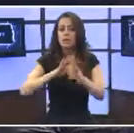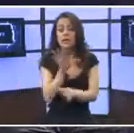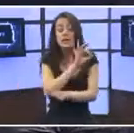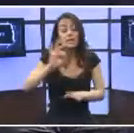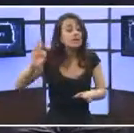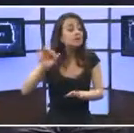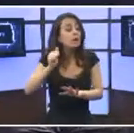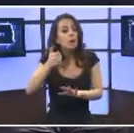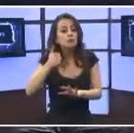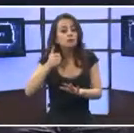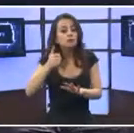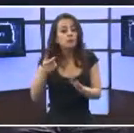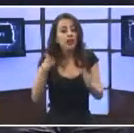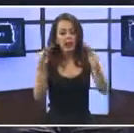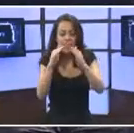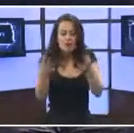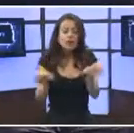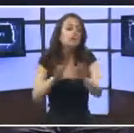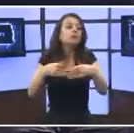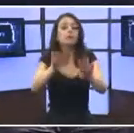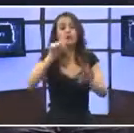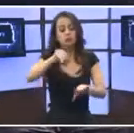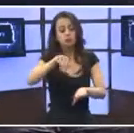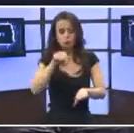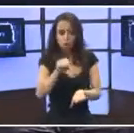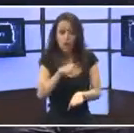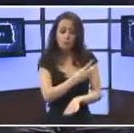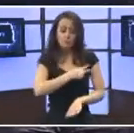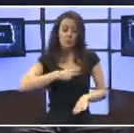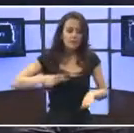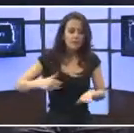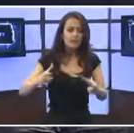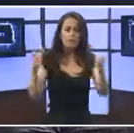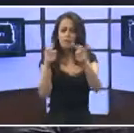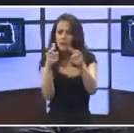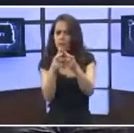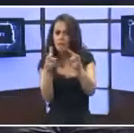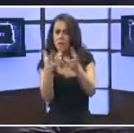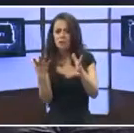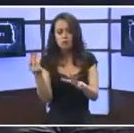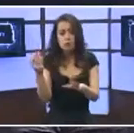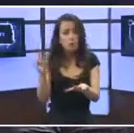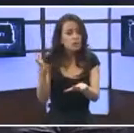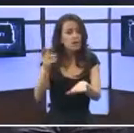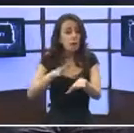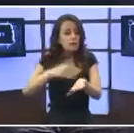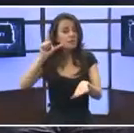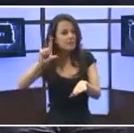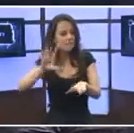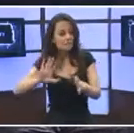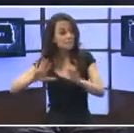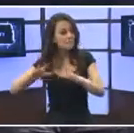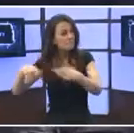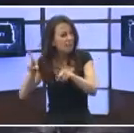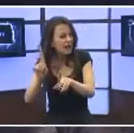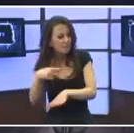eve kapatmadık. Ne kadar burada güzel. Belediyeler birçok şey yapmak isteyen dernekler var. Maalesef bazı aileler,